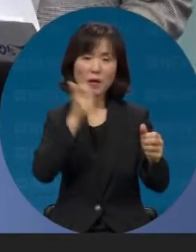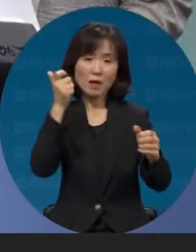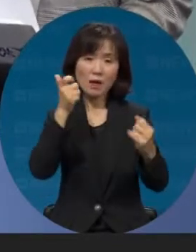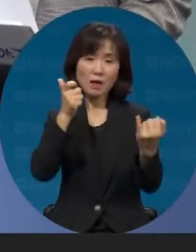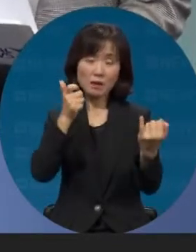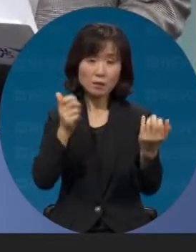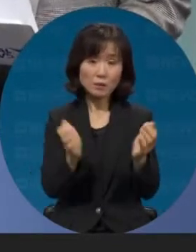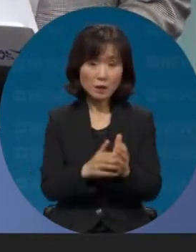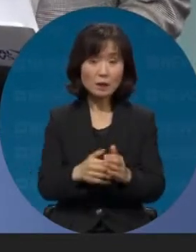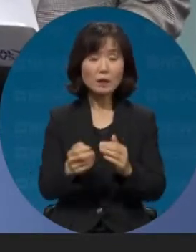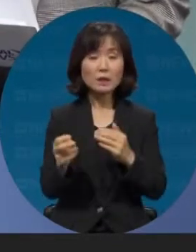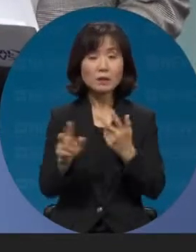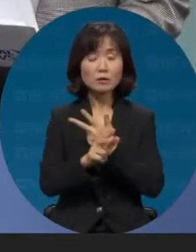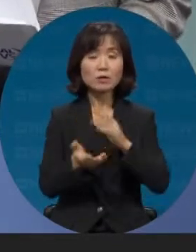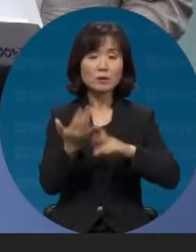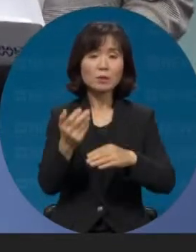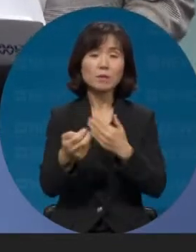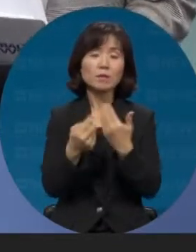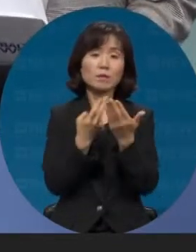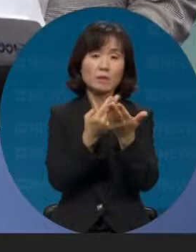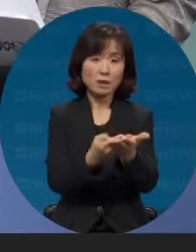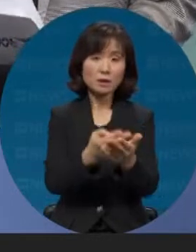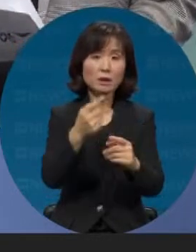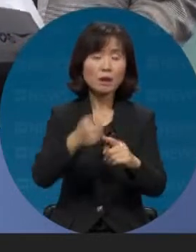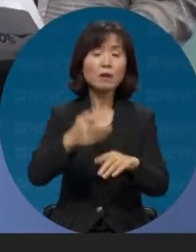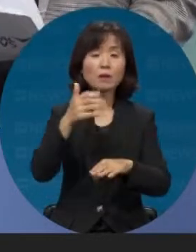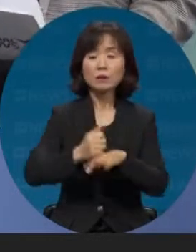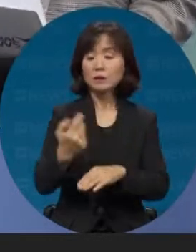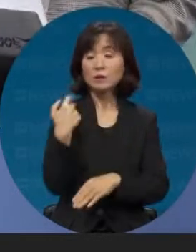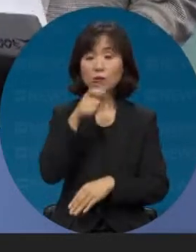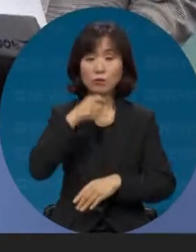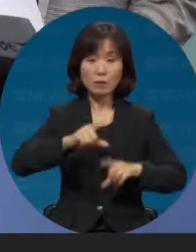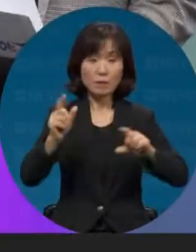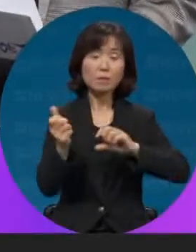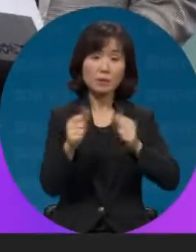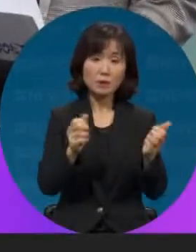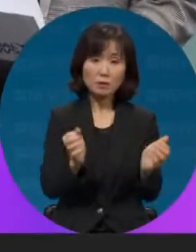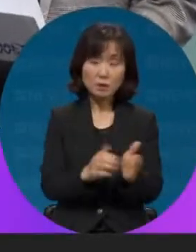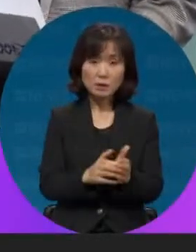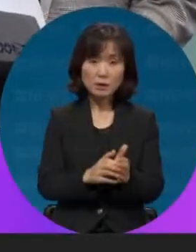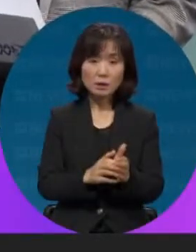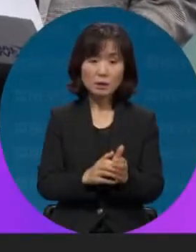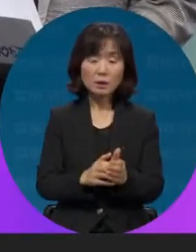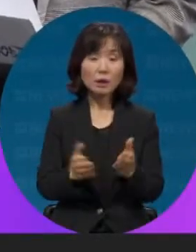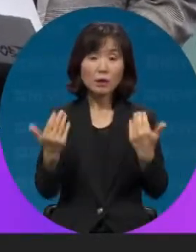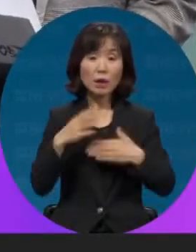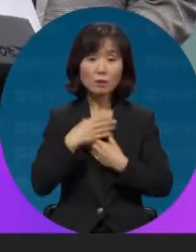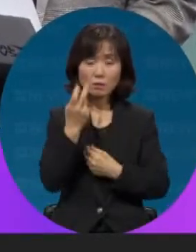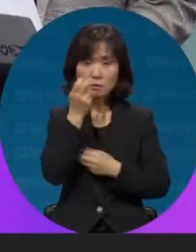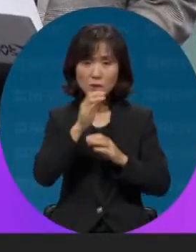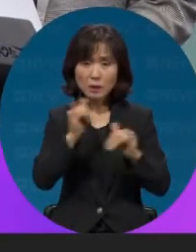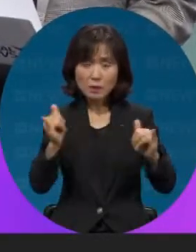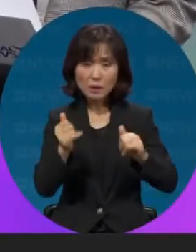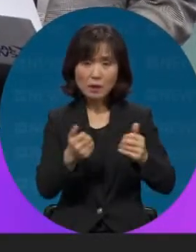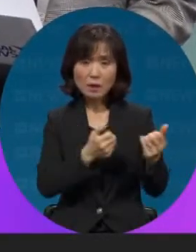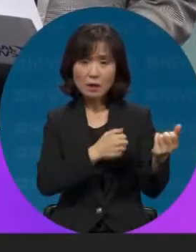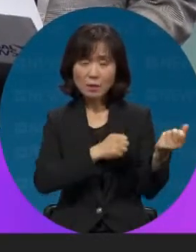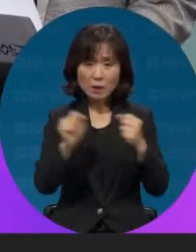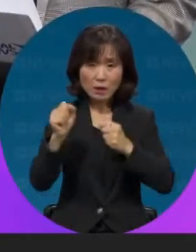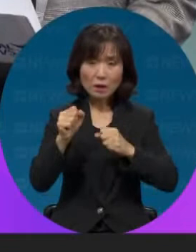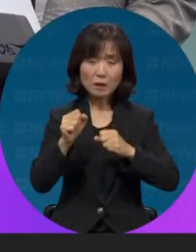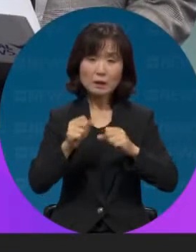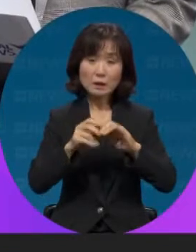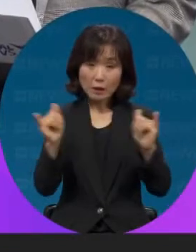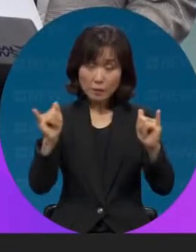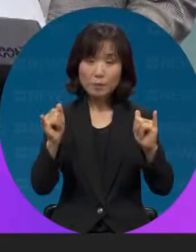이번에 있던 로드리게스는 결국 지난주 수율 사망했습니다 롱비치 경찰은 학교 안전 요원이 달하는 사람이나 차량